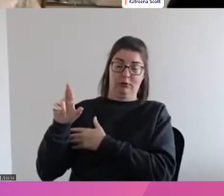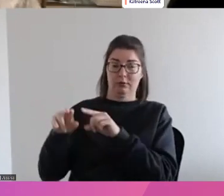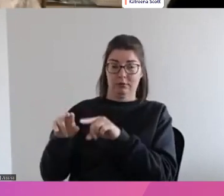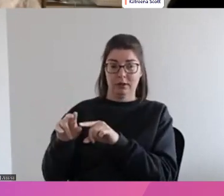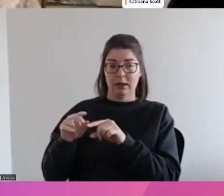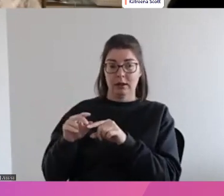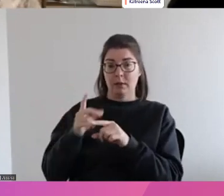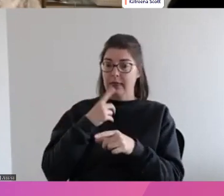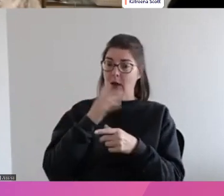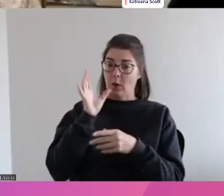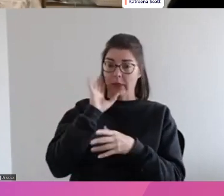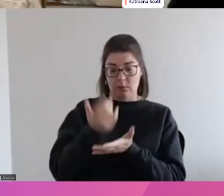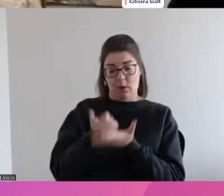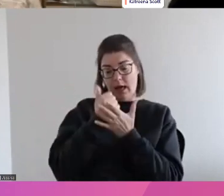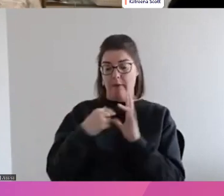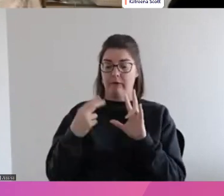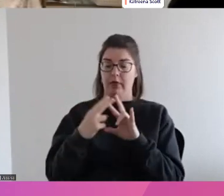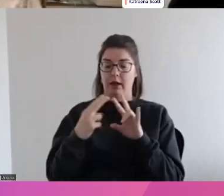Et